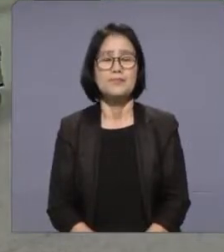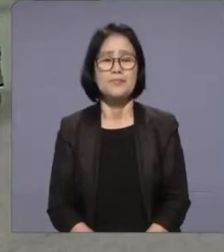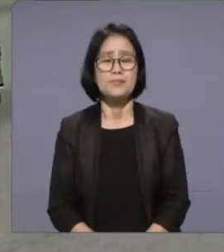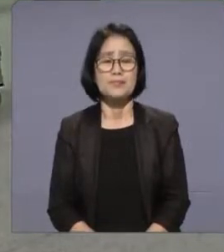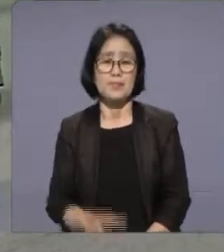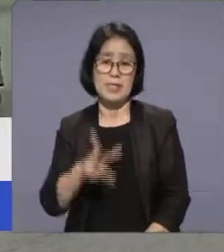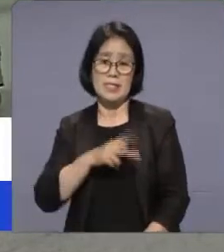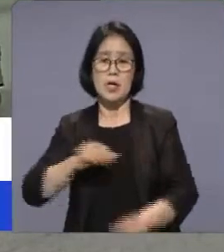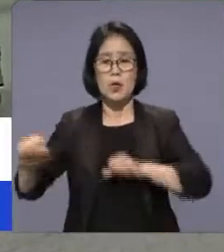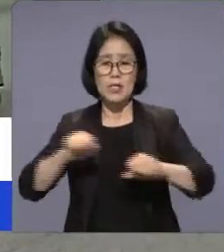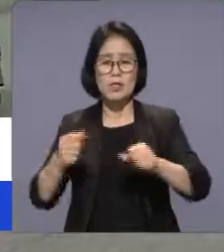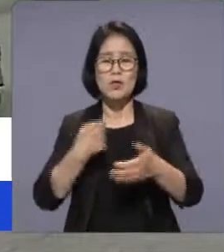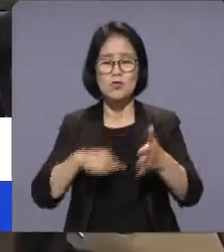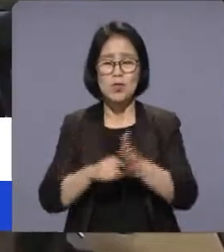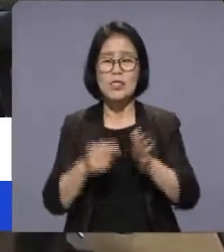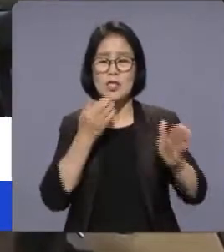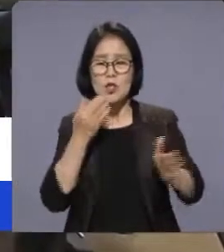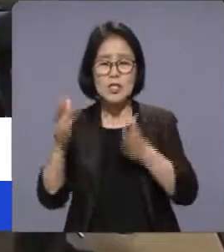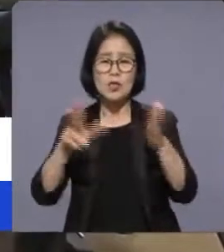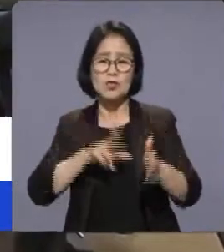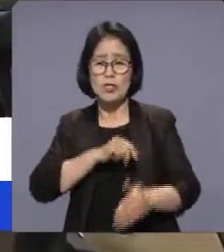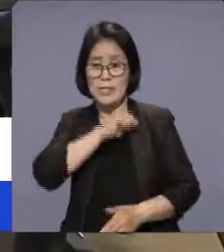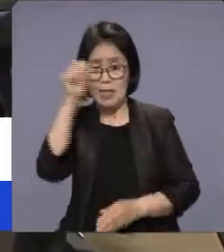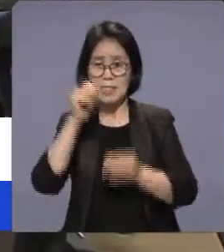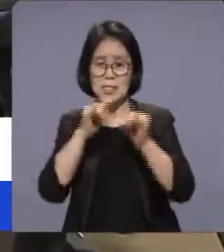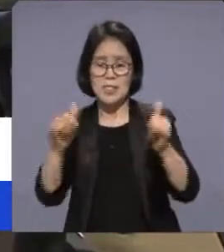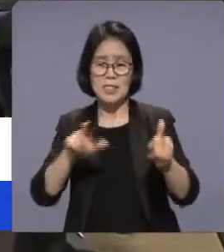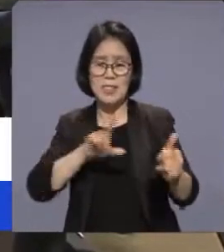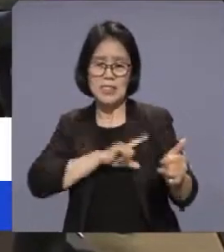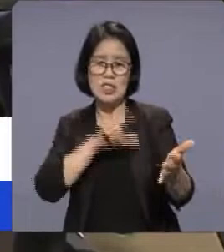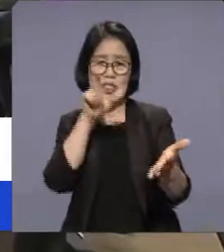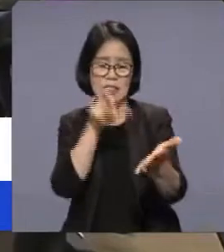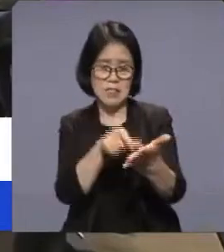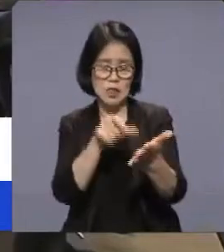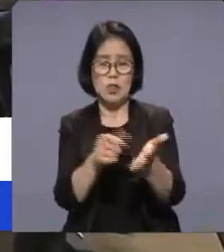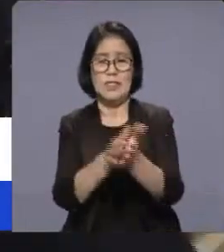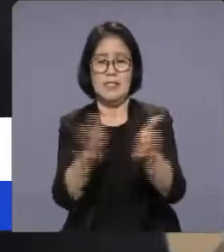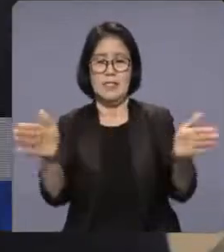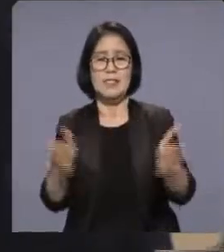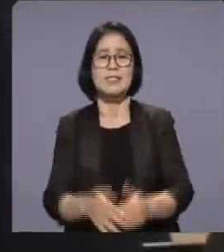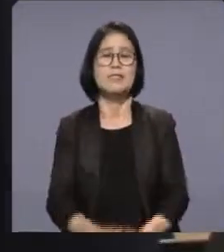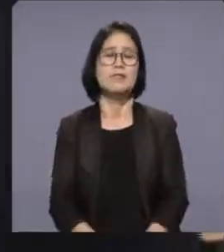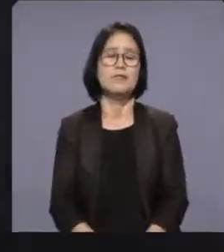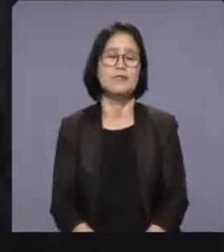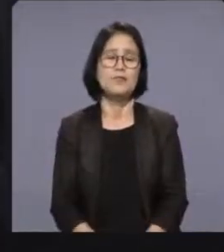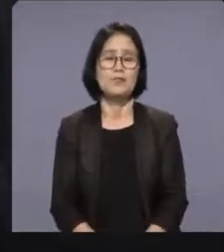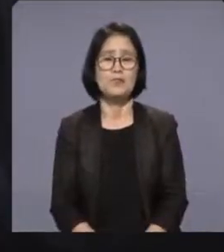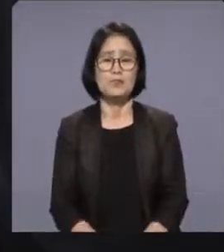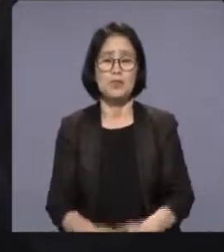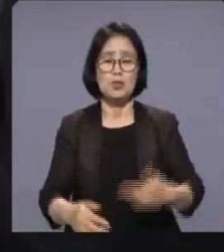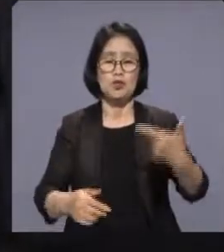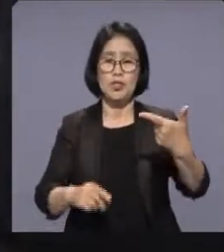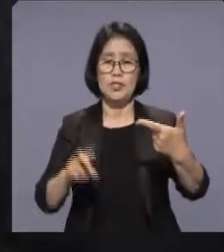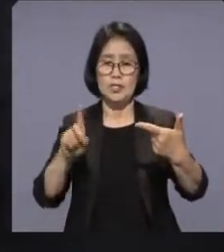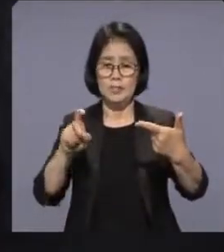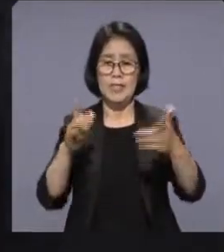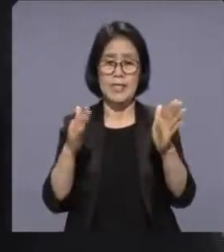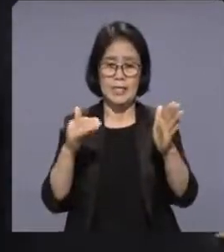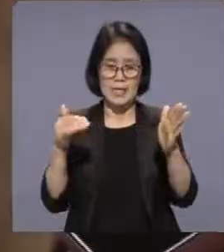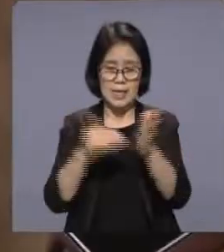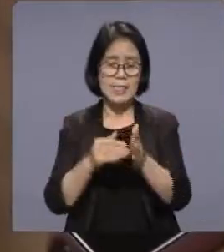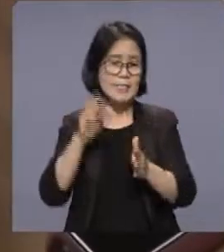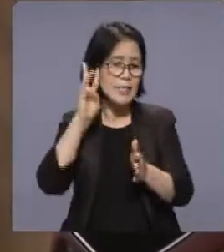본격적인 의정 활동을 위한 경기도 의원 당선인들의 의원 등록이 시작됐습니다. 오는 10일까지